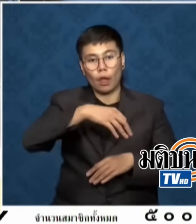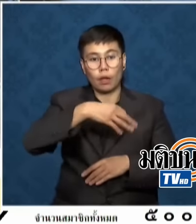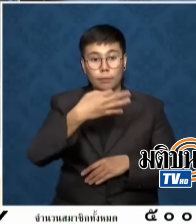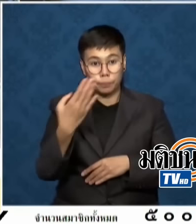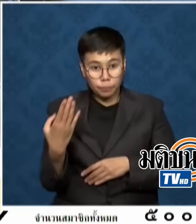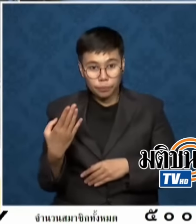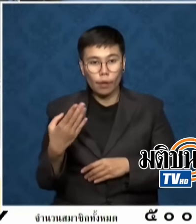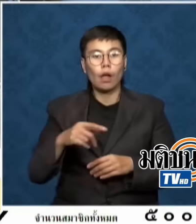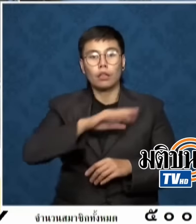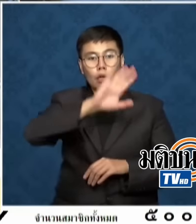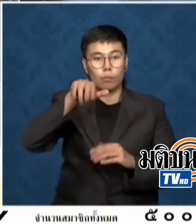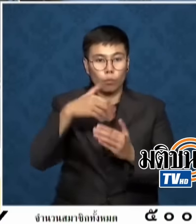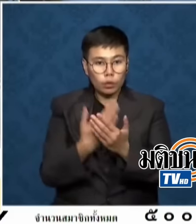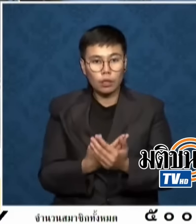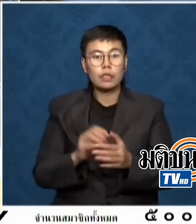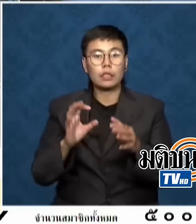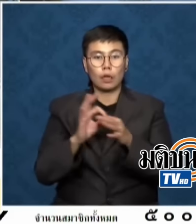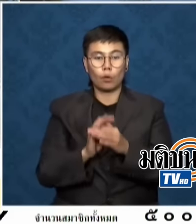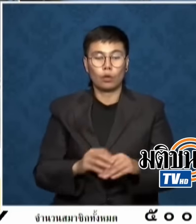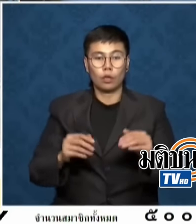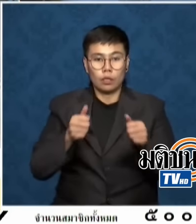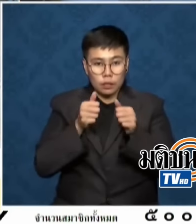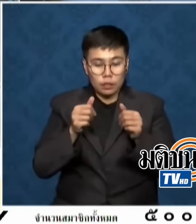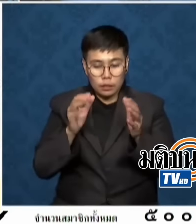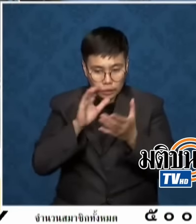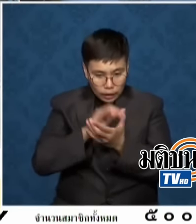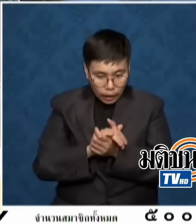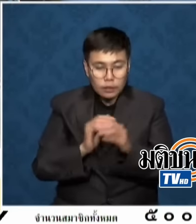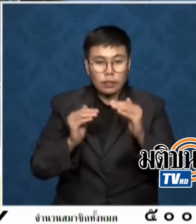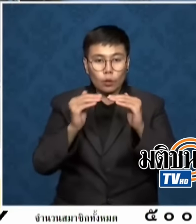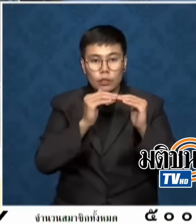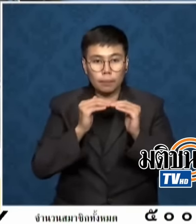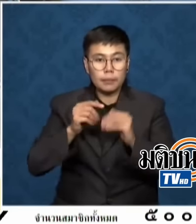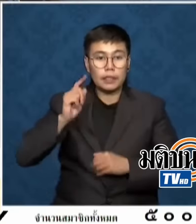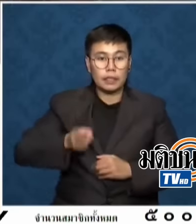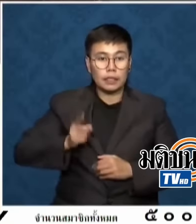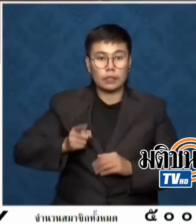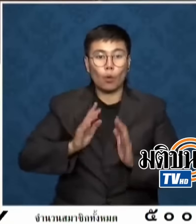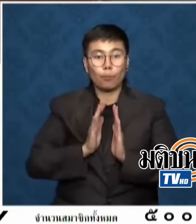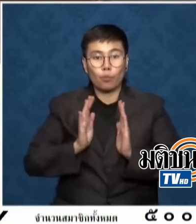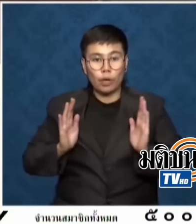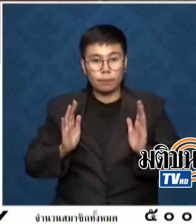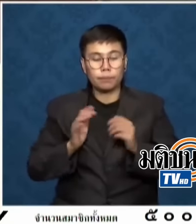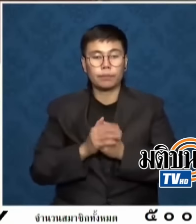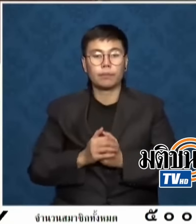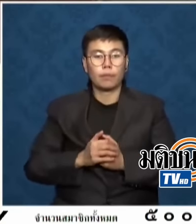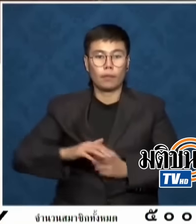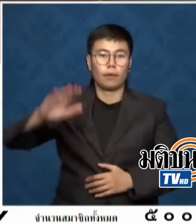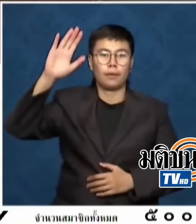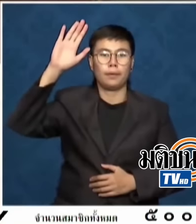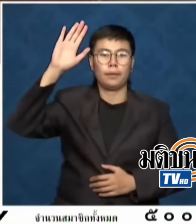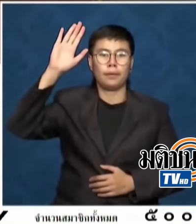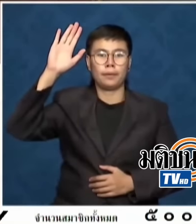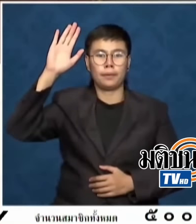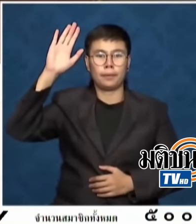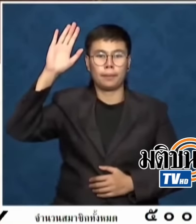ทุกท่านให้มีการสมรสเท่าเทียมอย่างแท้จริง ครับ ขอบพระคุณครับ ครับขอบคุณครับ เรียนท่านประธานค่ะ